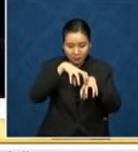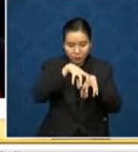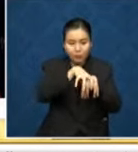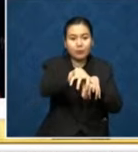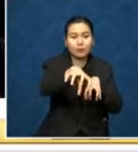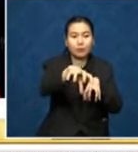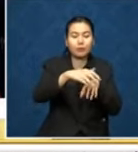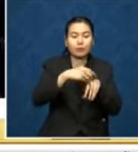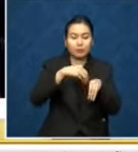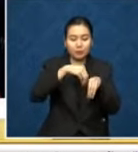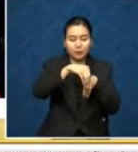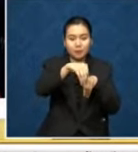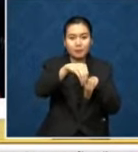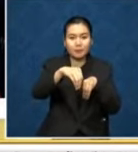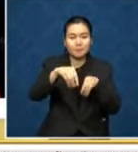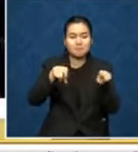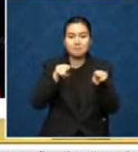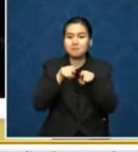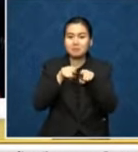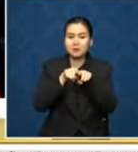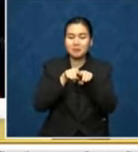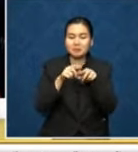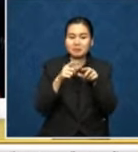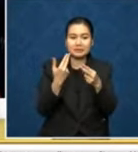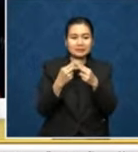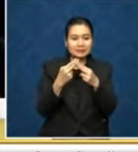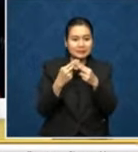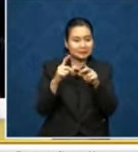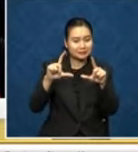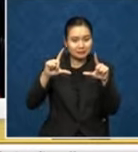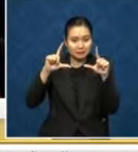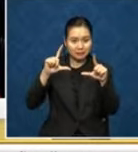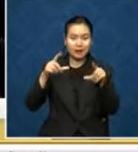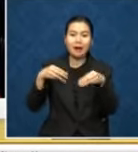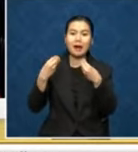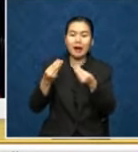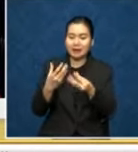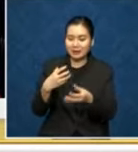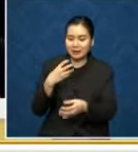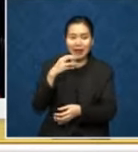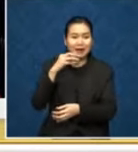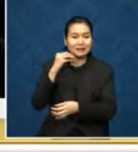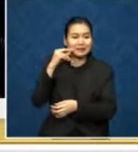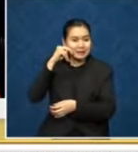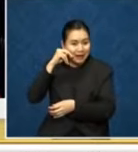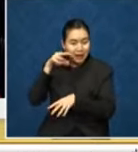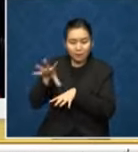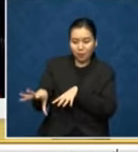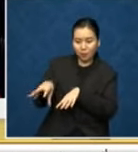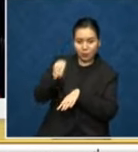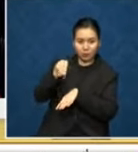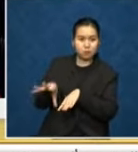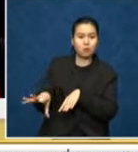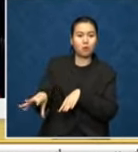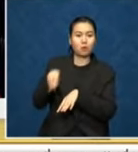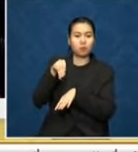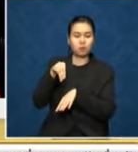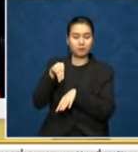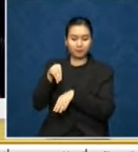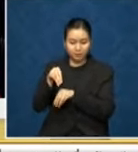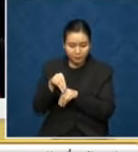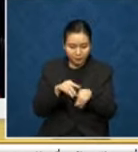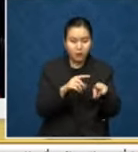านั้นเป็นซอฟต์พาวเวอร์ปัญหาคือต้องการสูบน้ำจากแม่น้ำอิงเพื่อผันน้ำเข้าสู่ที่น